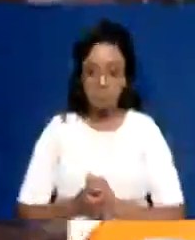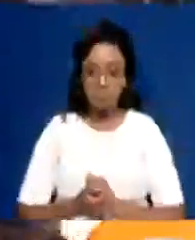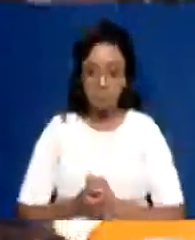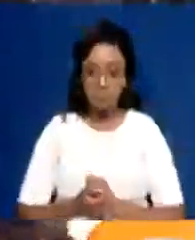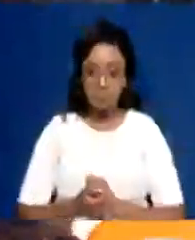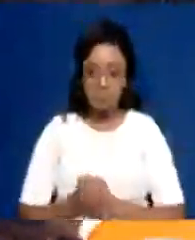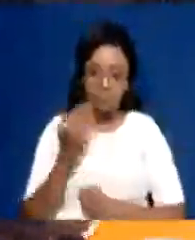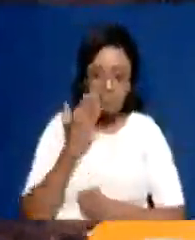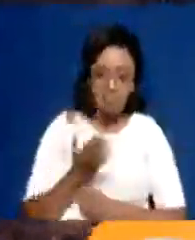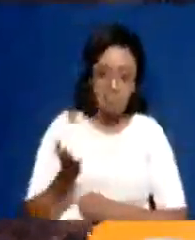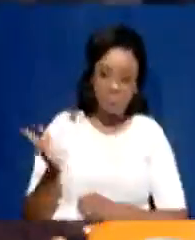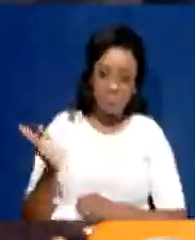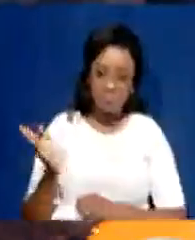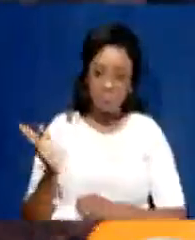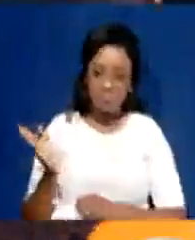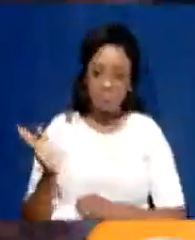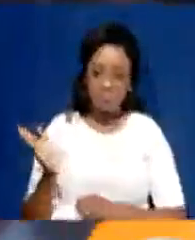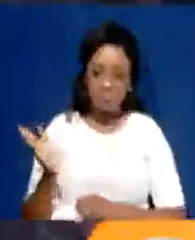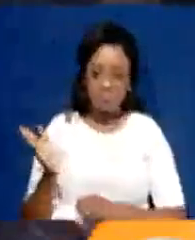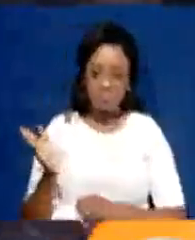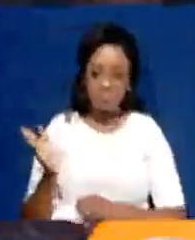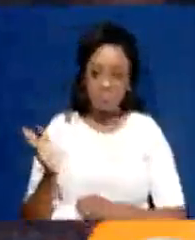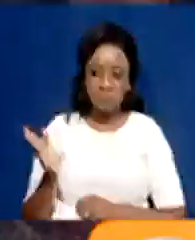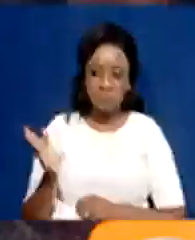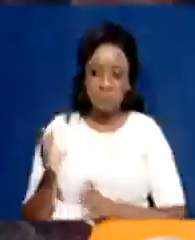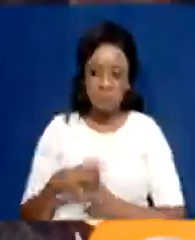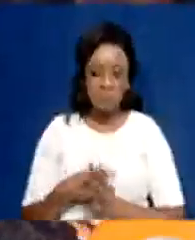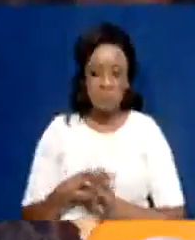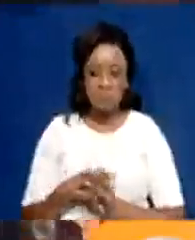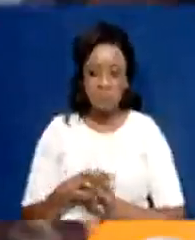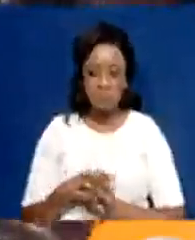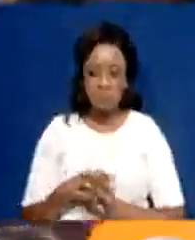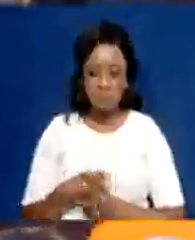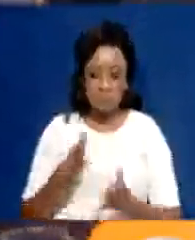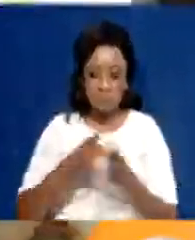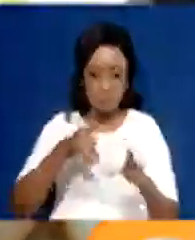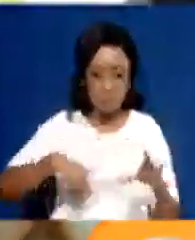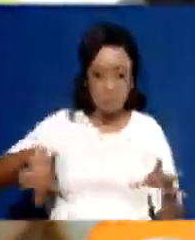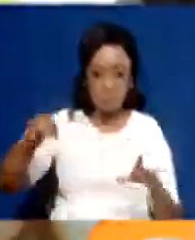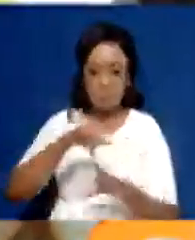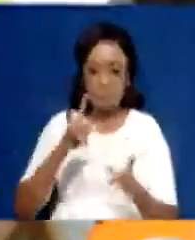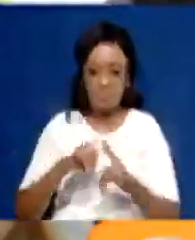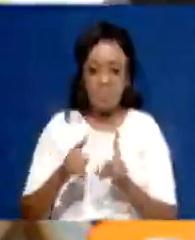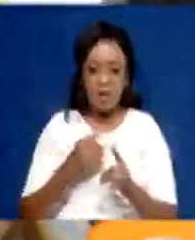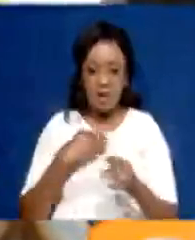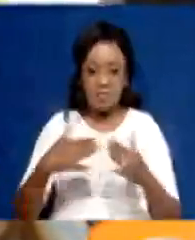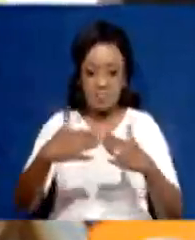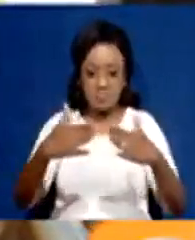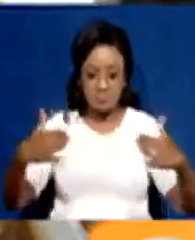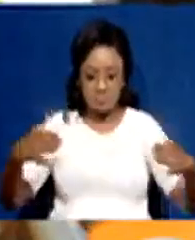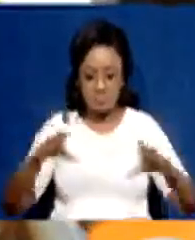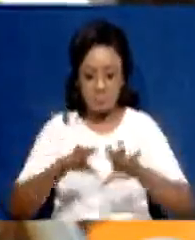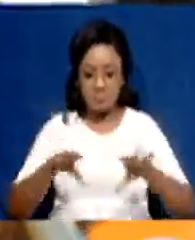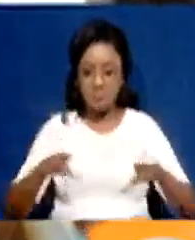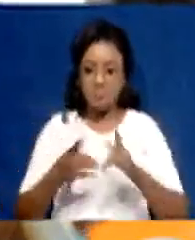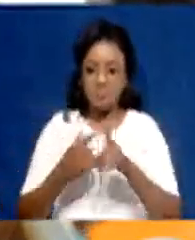Koni hizi huundwa kwa muundo wa pembe tatu, japo kima chake ni mviringo. Karatasi za plastiki hutumika